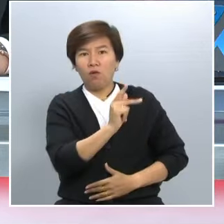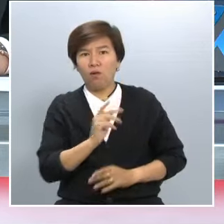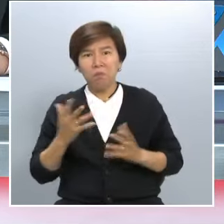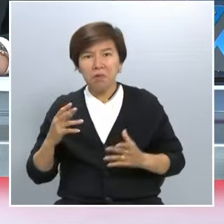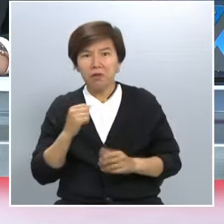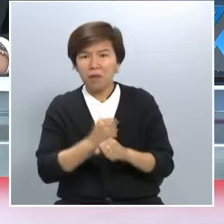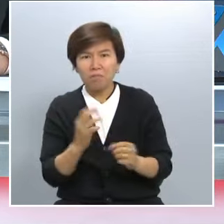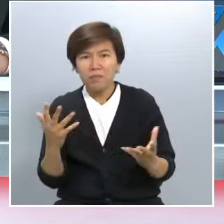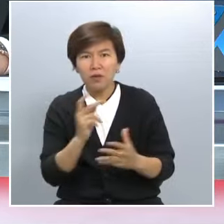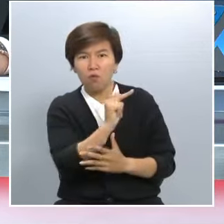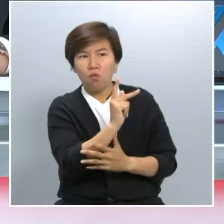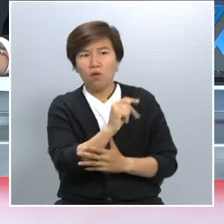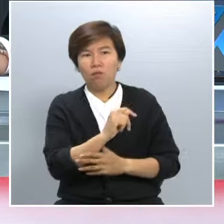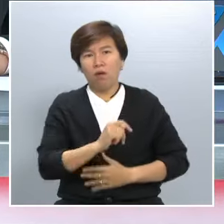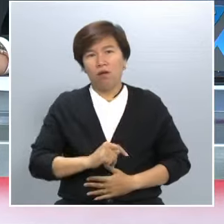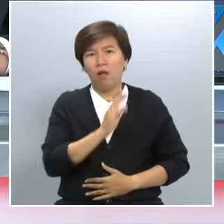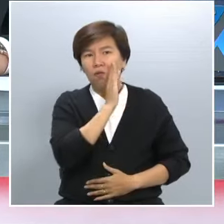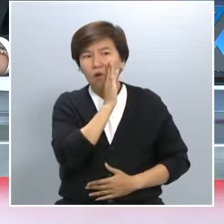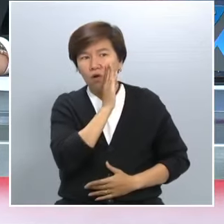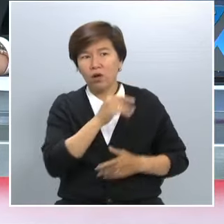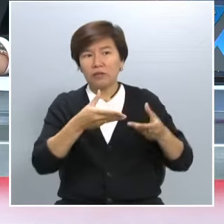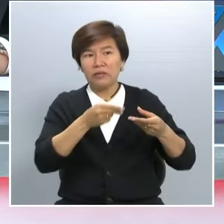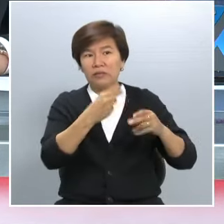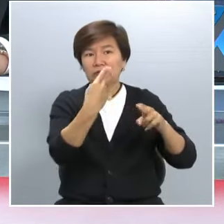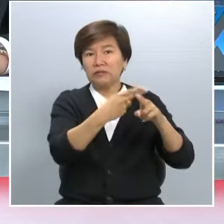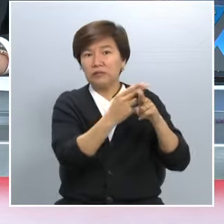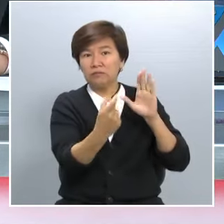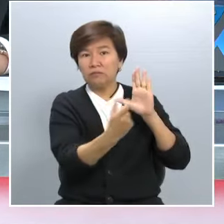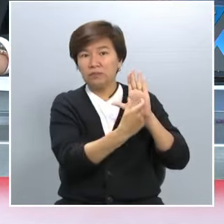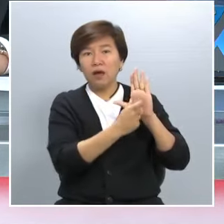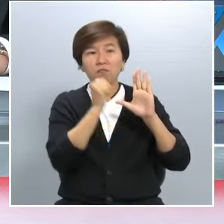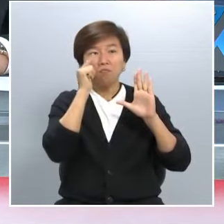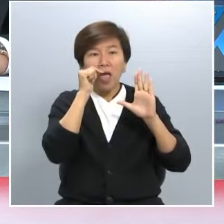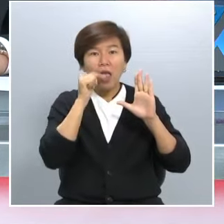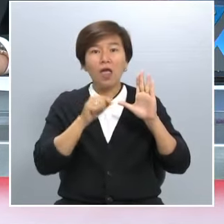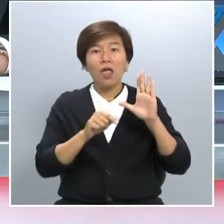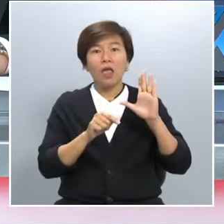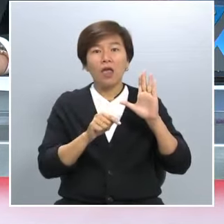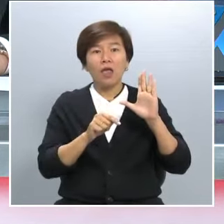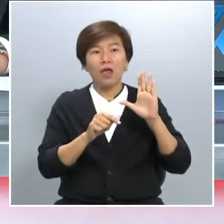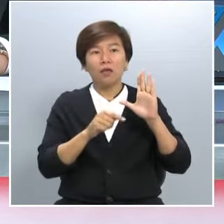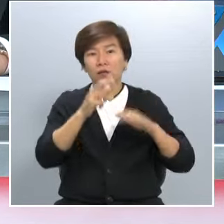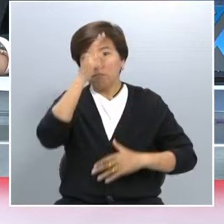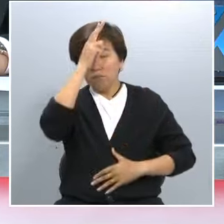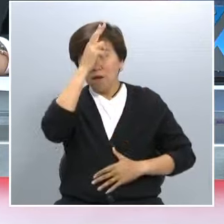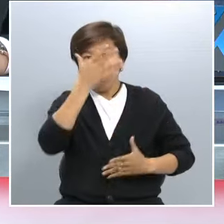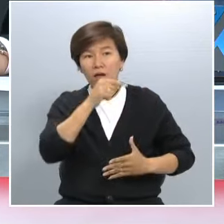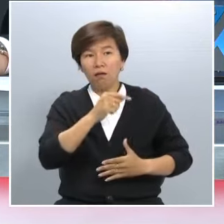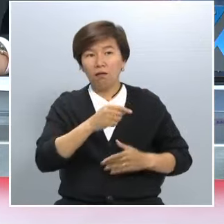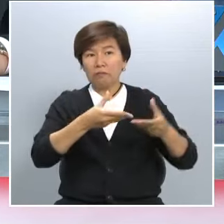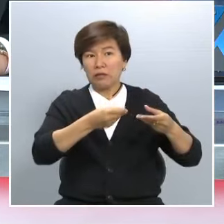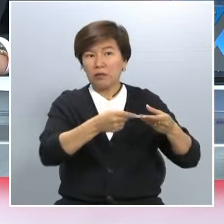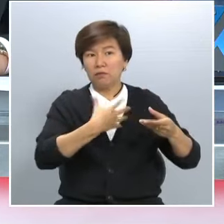คือแต่ไปอ้างว่าที่เนี่ยเป็นชื่อของแม่คนที่มาร้อง แต่ว่าผู้มีอิทธิพลไปอ้างว่าที่แปลงนี้มันเป็